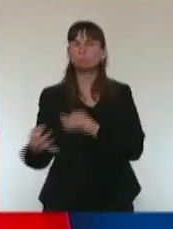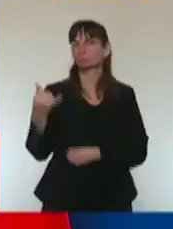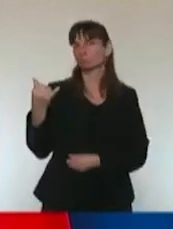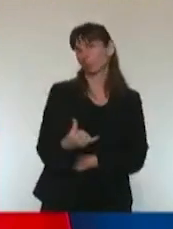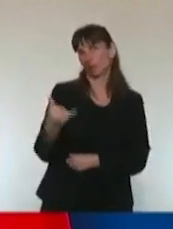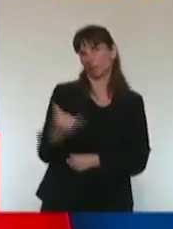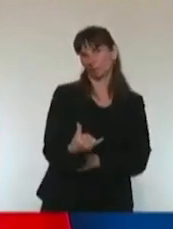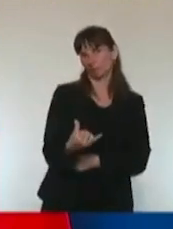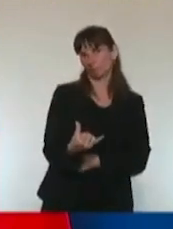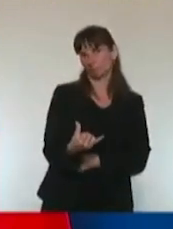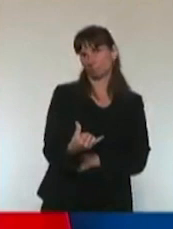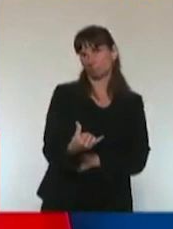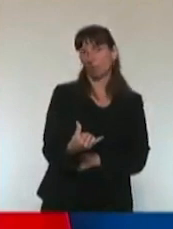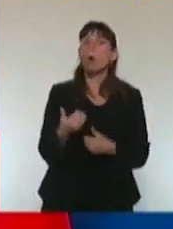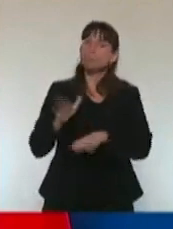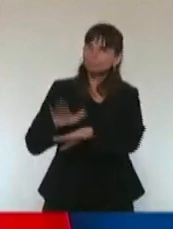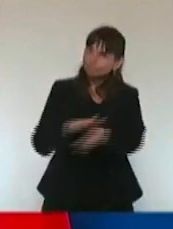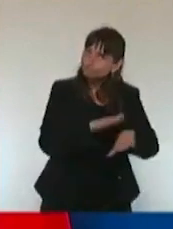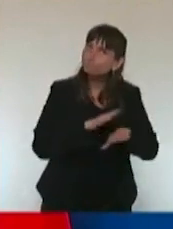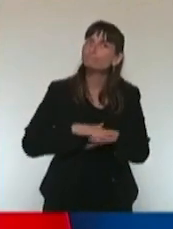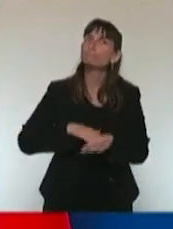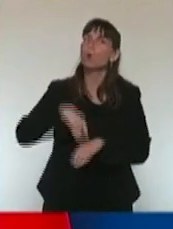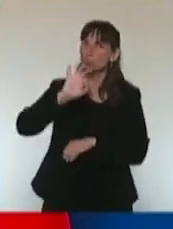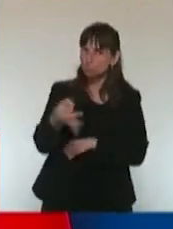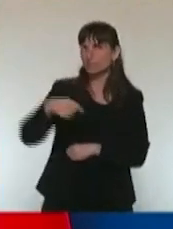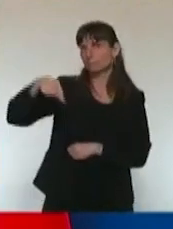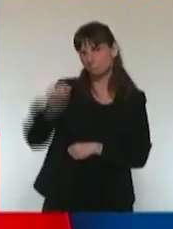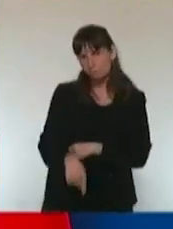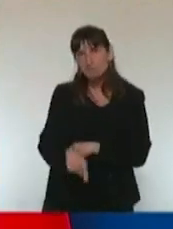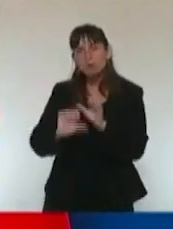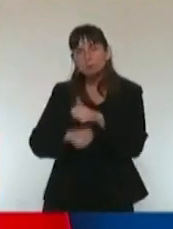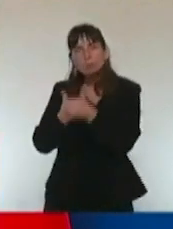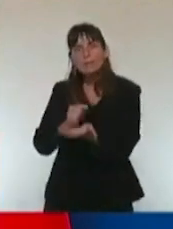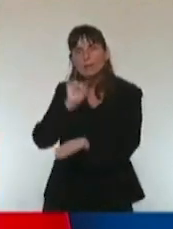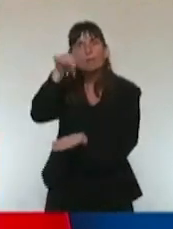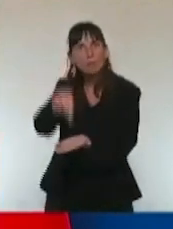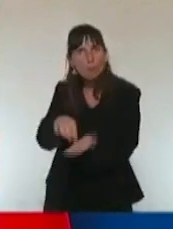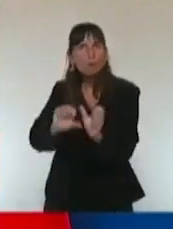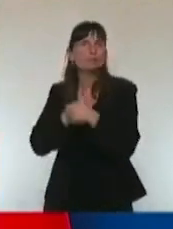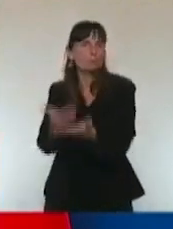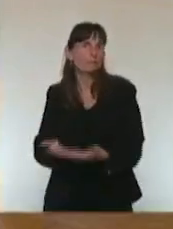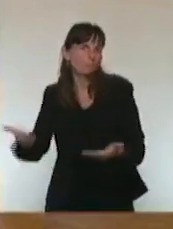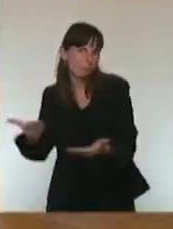absolue du masque mais simplement l'obligation dans un certain nombre de cas hélas recommandations tant d'autres